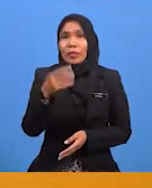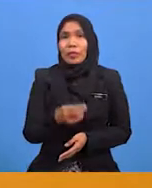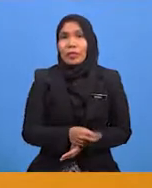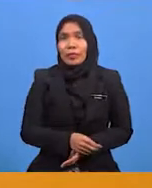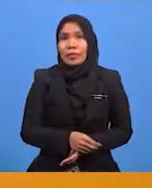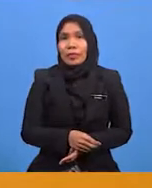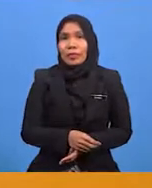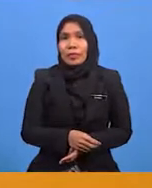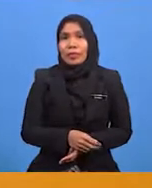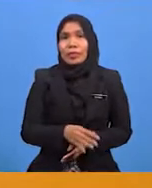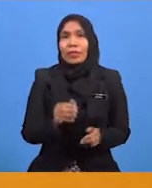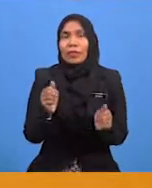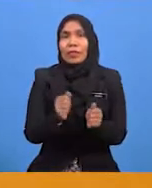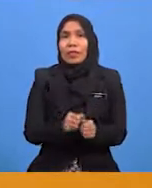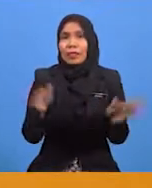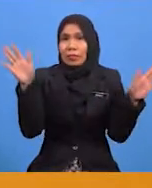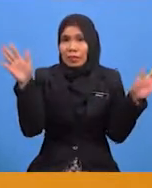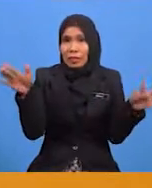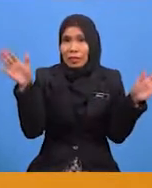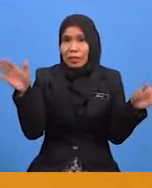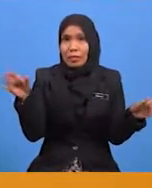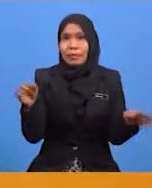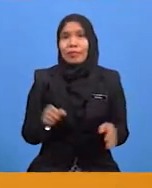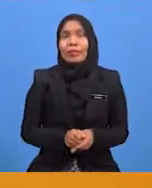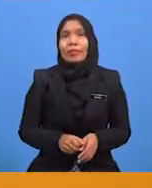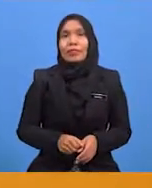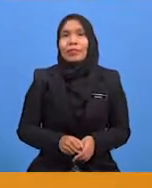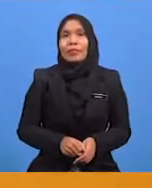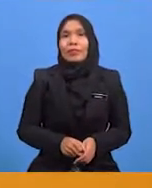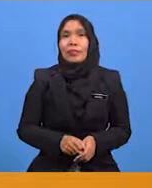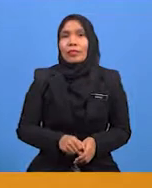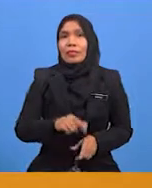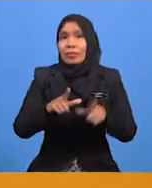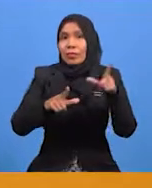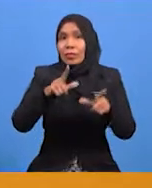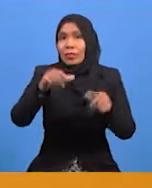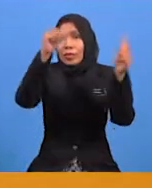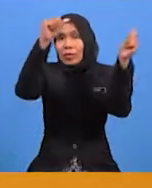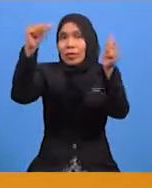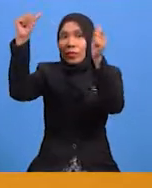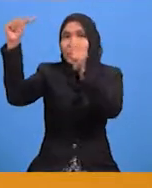dengan sayap berkembang, menongkah awan perak dan kabut dingin,